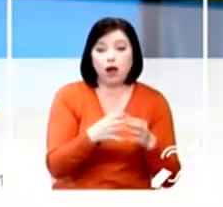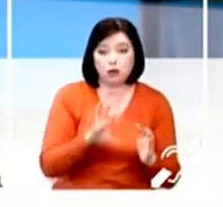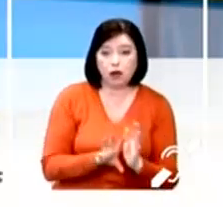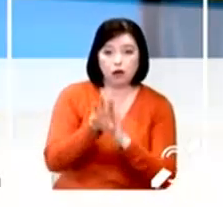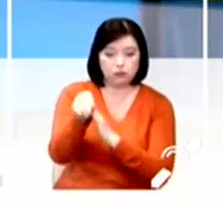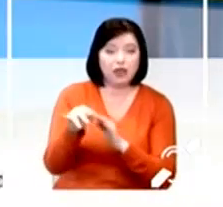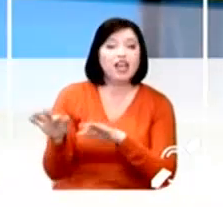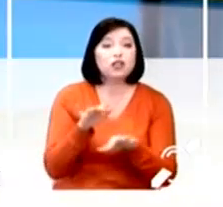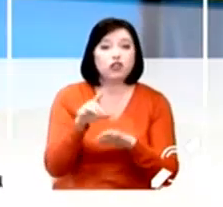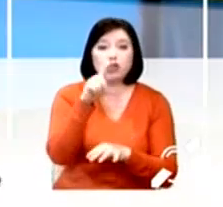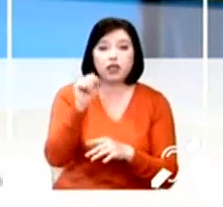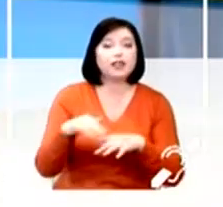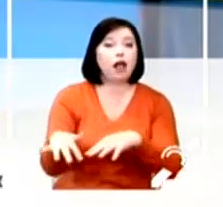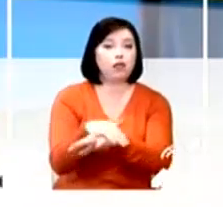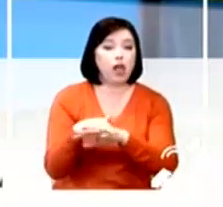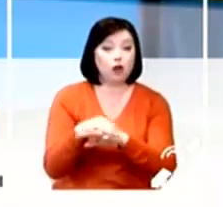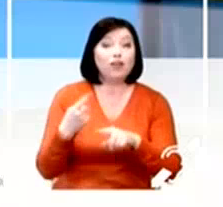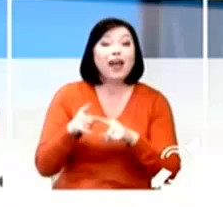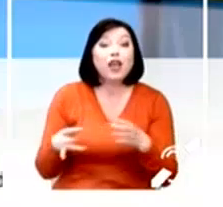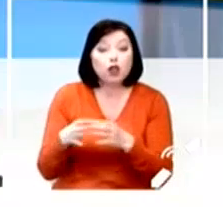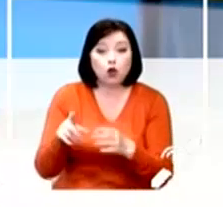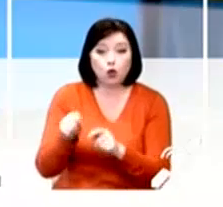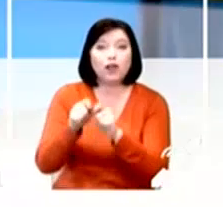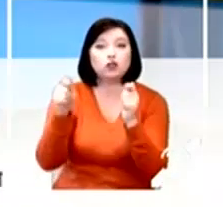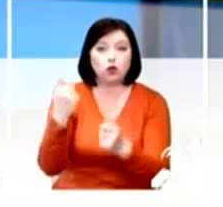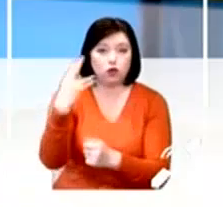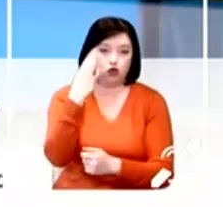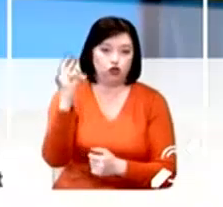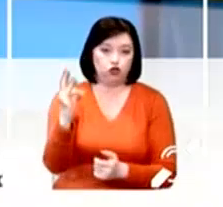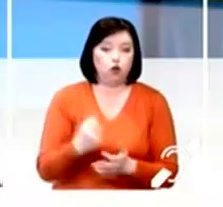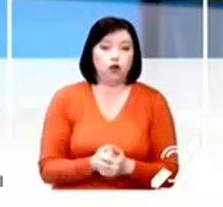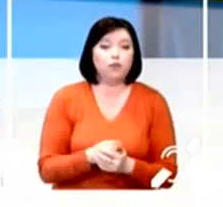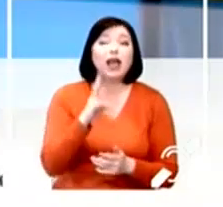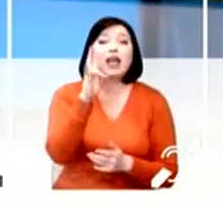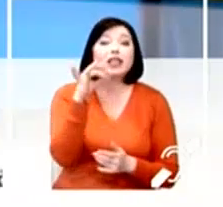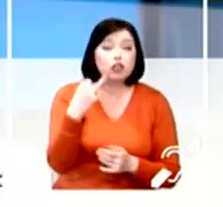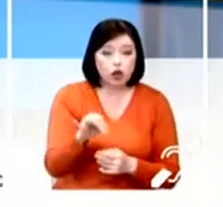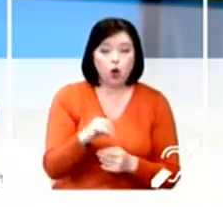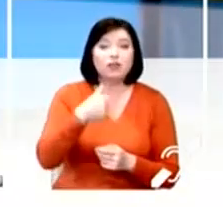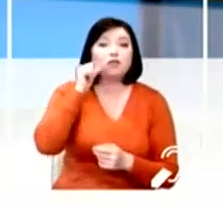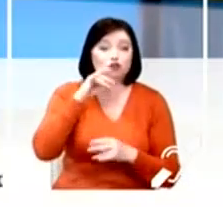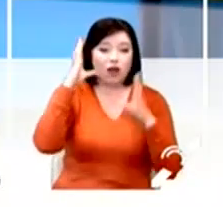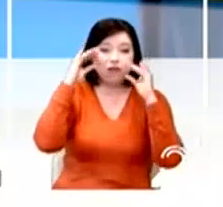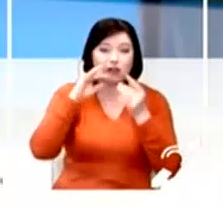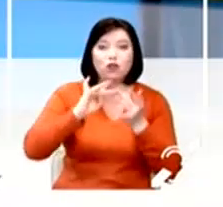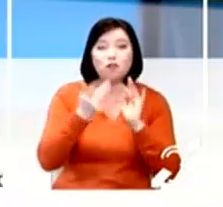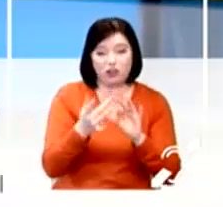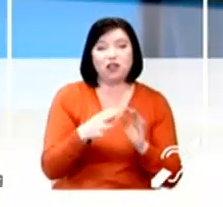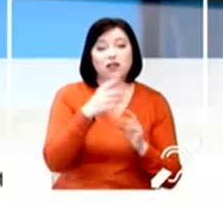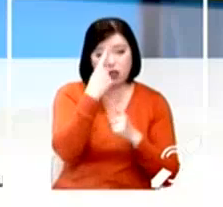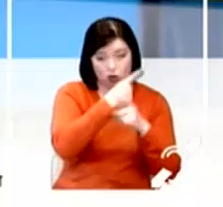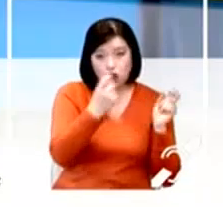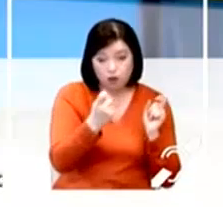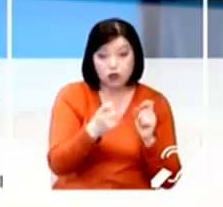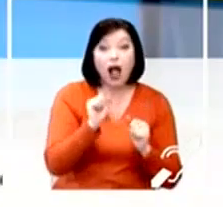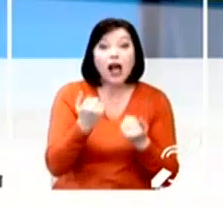s-a alăturat Mișcării pentru Popor, platformă creată de Partidul Șur. Nesterovski a făcut anunțul aseară pe pagina sa de